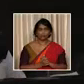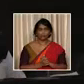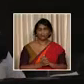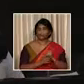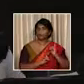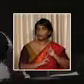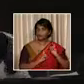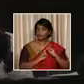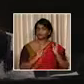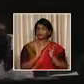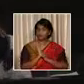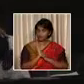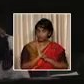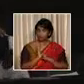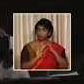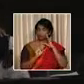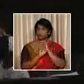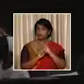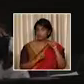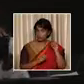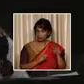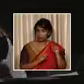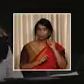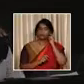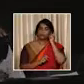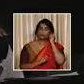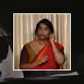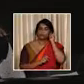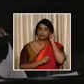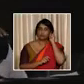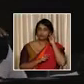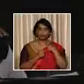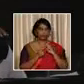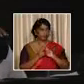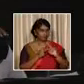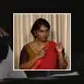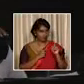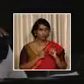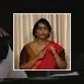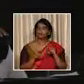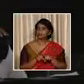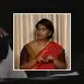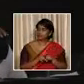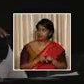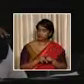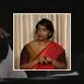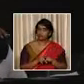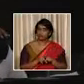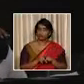கண்டித்து நிராகரிப்பதாக இலங்கைக்கான கனடிய உயர்ஸ்தானிகரை எரிக் வோல்ஸ் அவர்களை